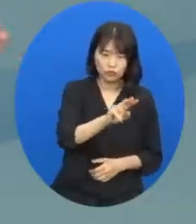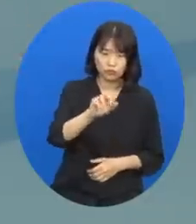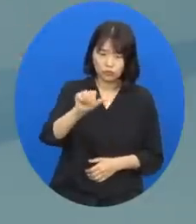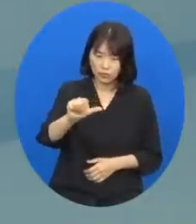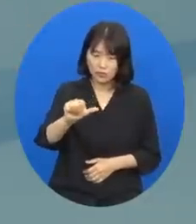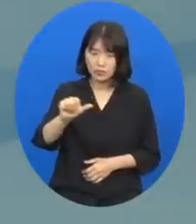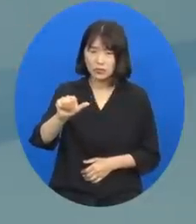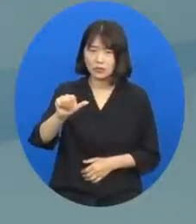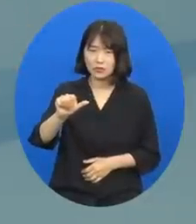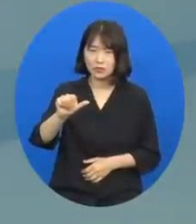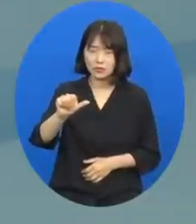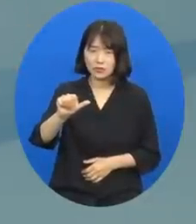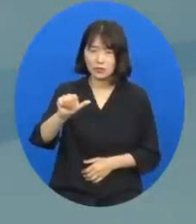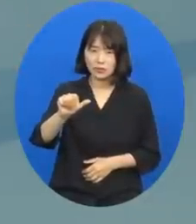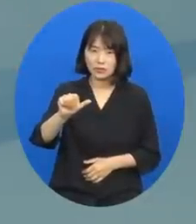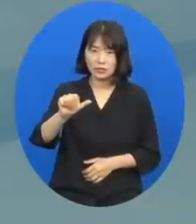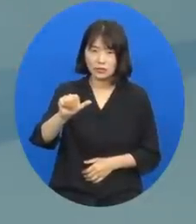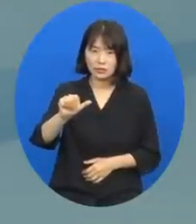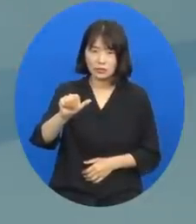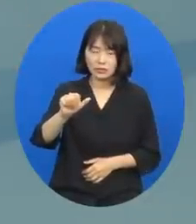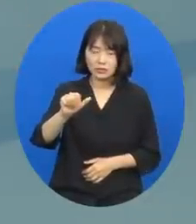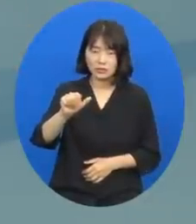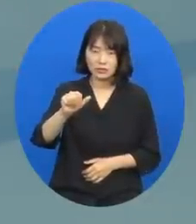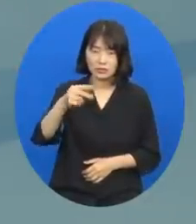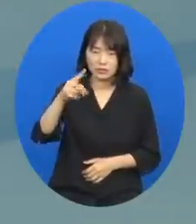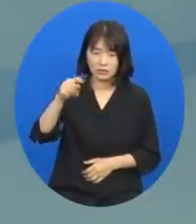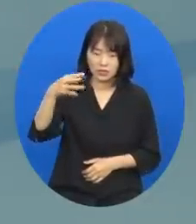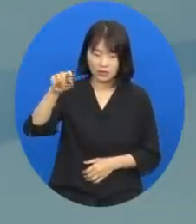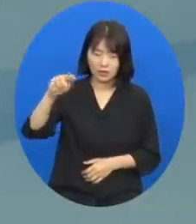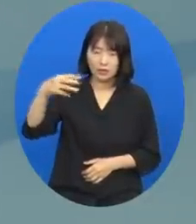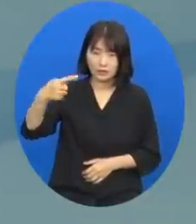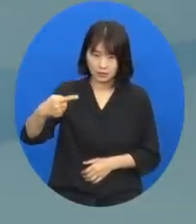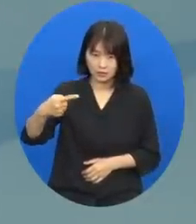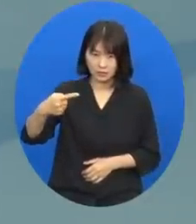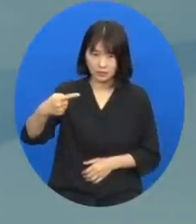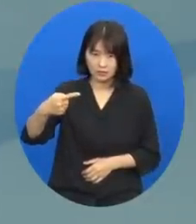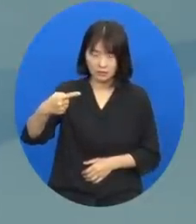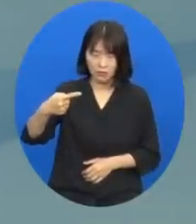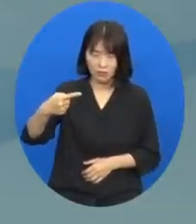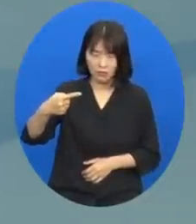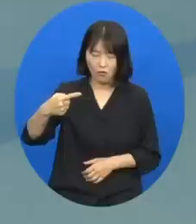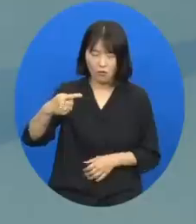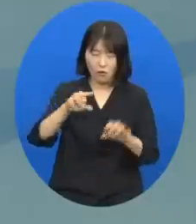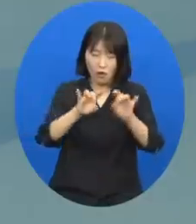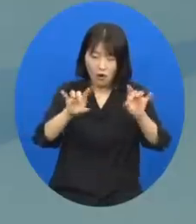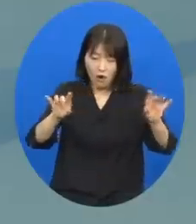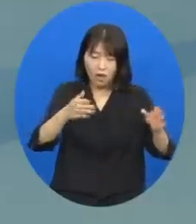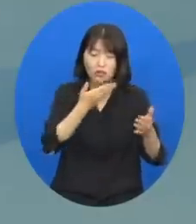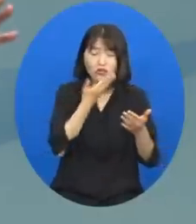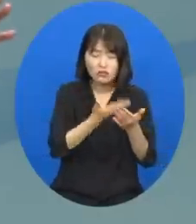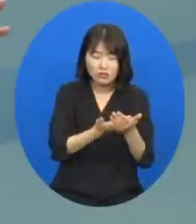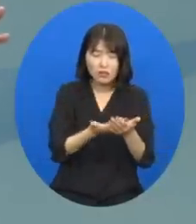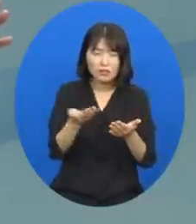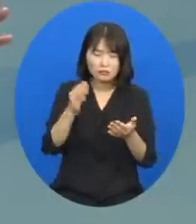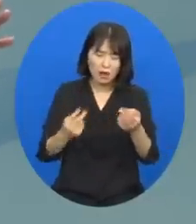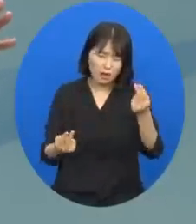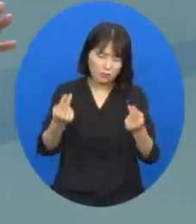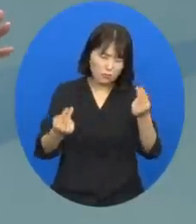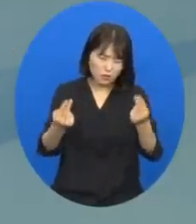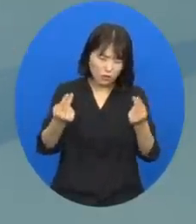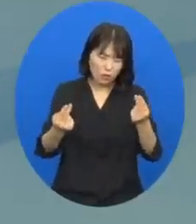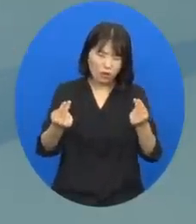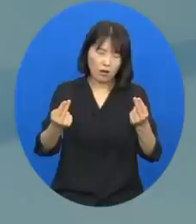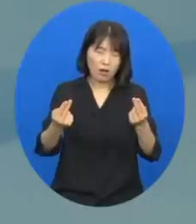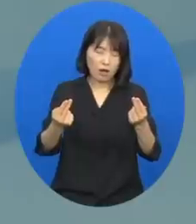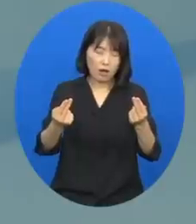각각 으로 보면 그 달란트 자 얼마나 귀 합니까 굉장히 많은것 산에 맡겨 주신 거예요 그런데 비교하기 시작하면 굉장히 불행해 집니다 그때부터